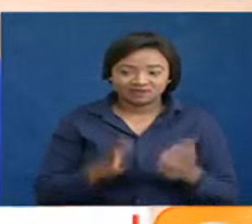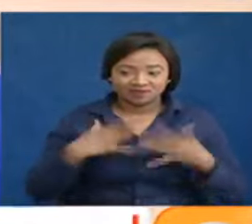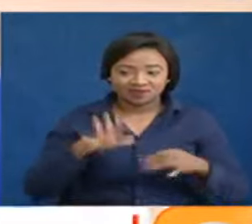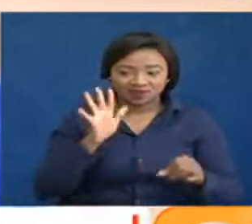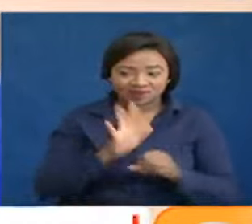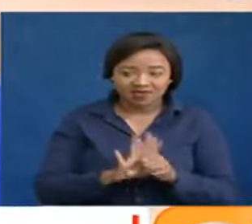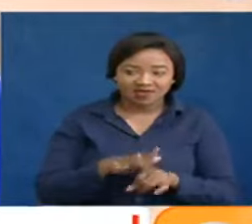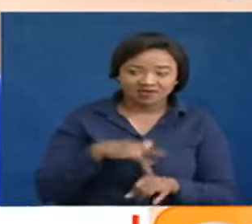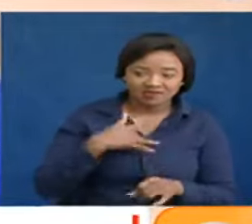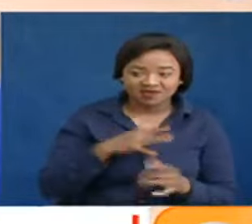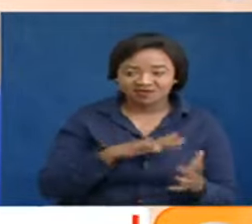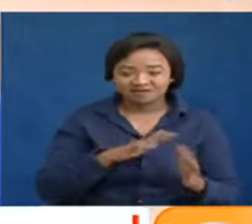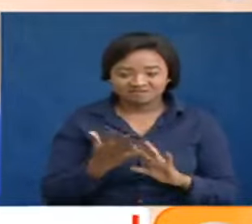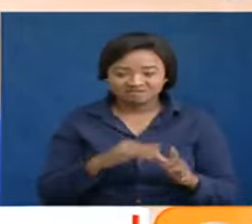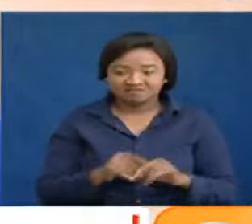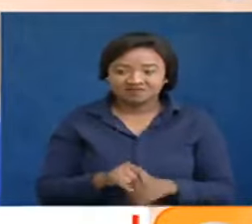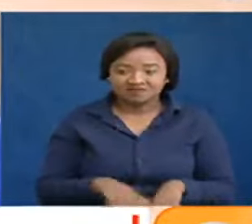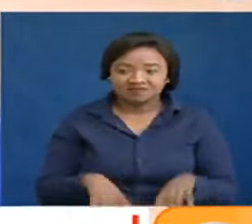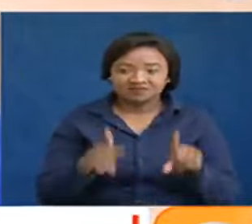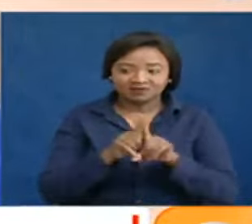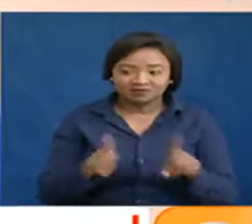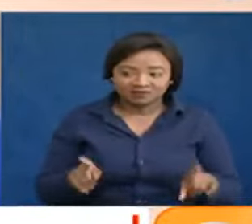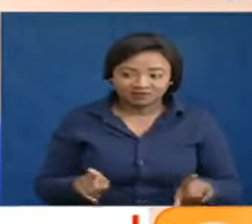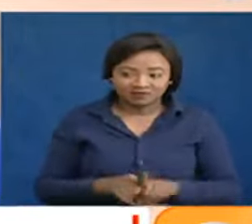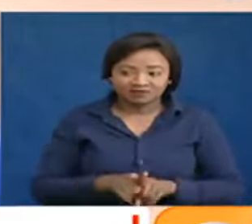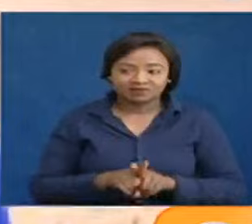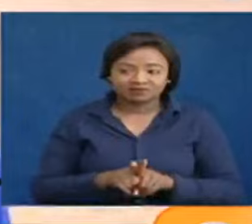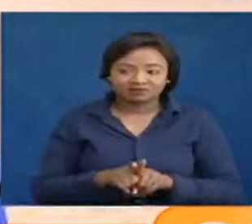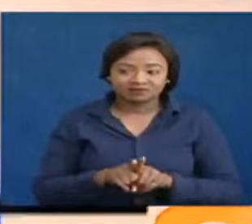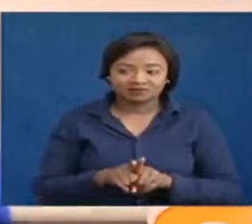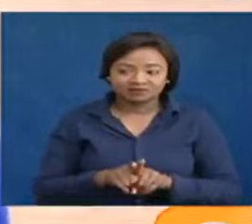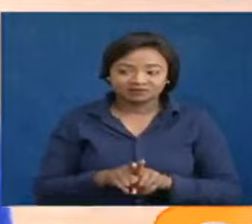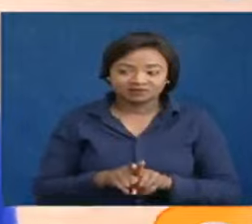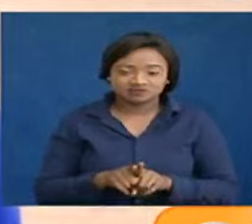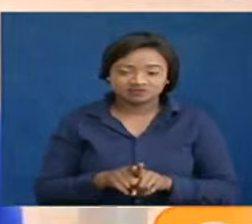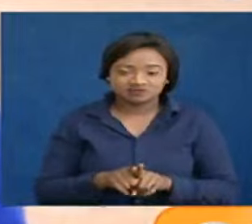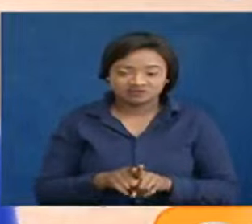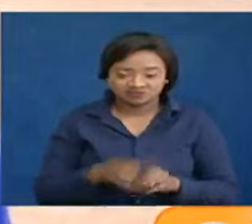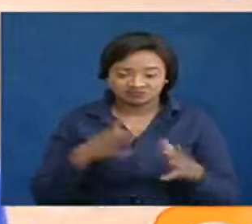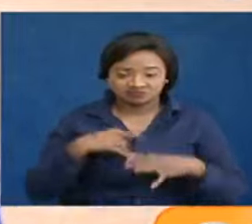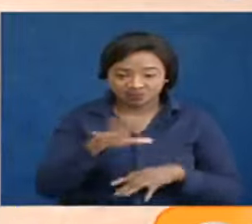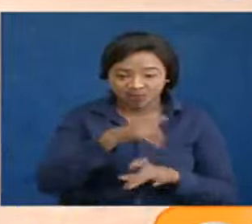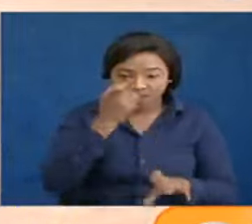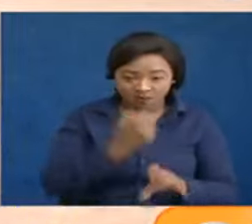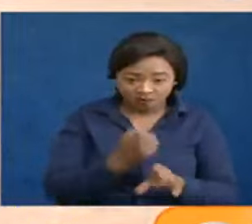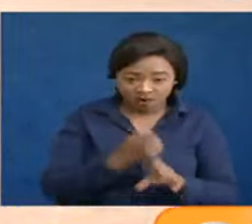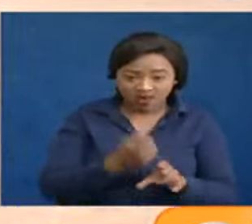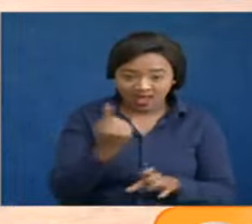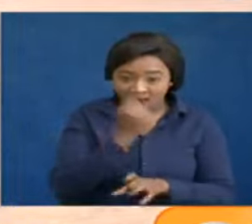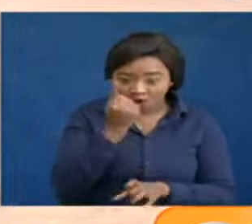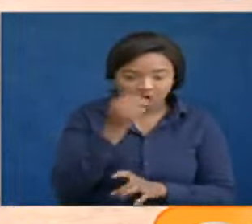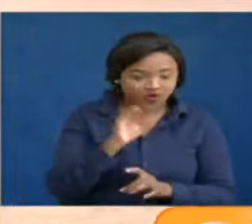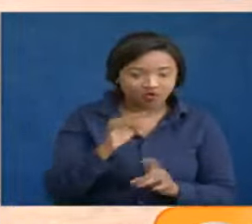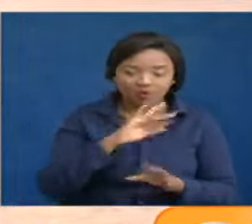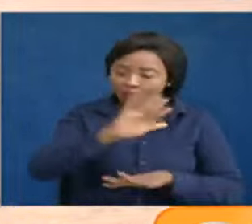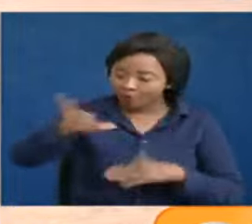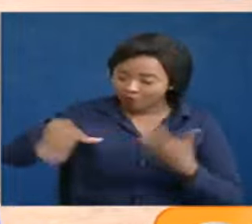wote. Zaidi na uwanjani pia ukiangalia katika masuala ya kibiashara unaweza kusema kwamba watu wa Kwale si watu tu hapa Kombani, lakini watu wote wa